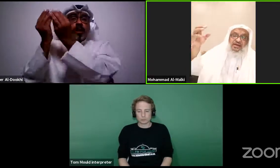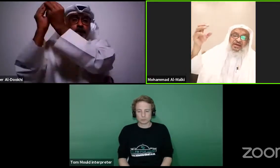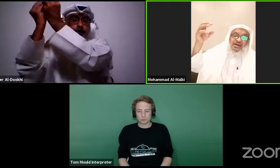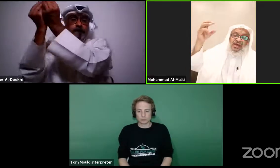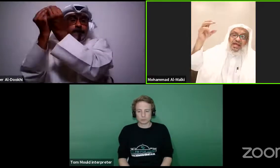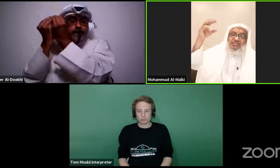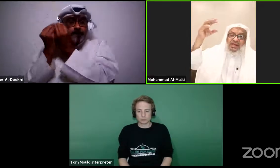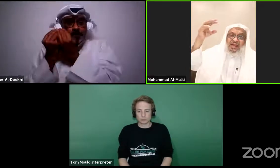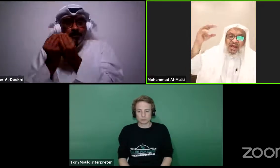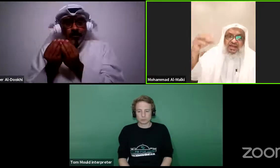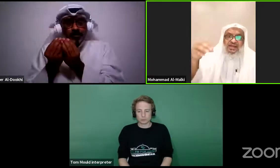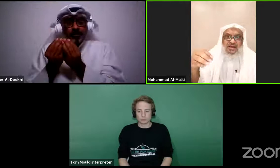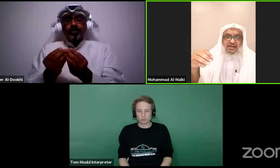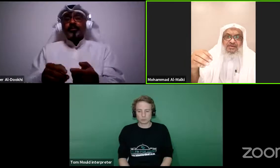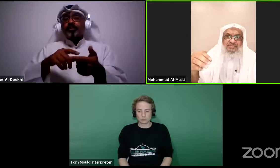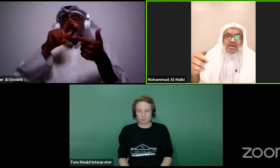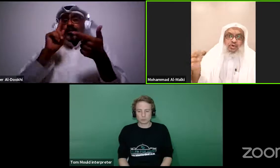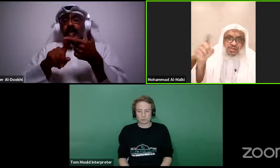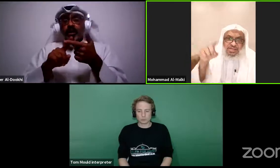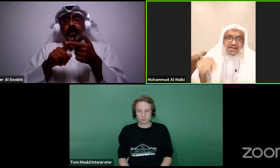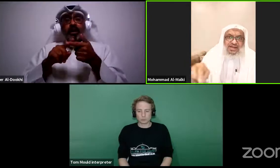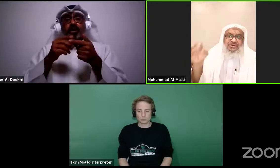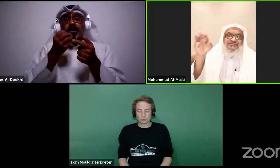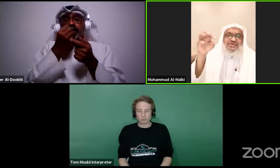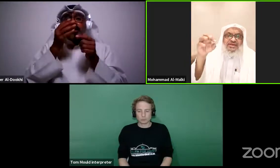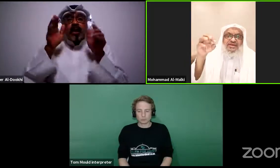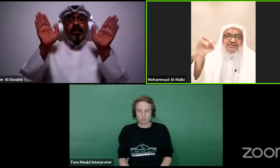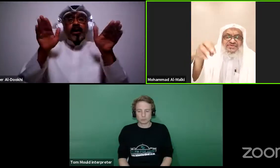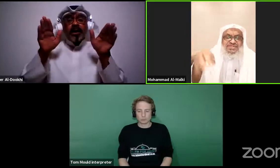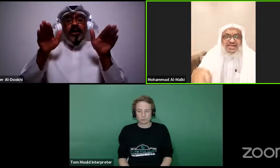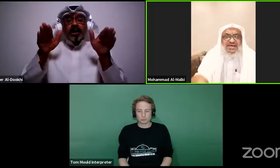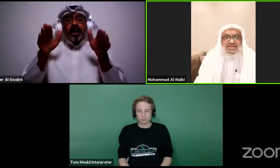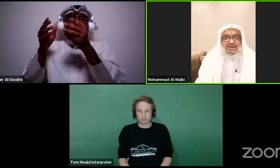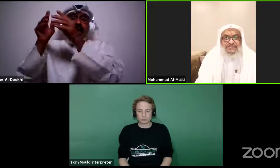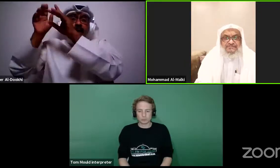وتتنزل الملائكة من كل عام في